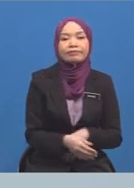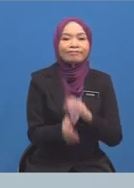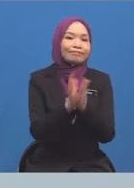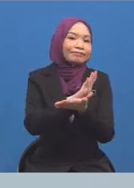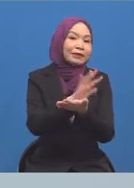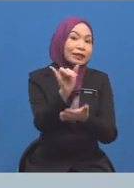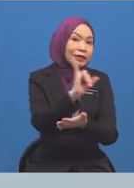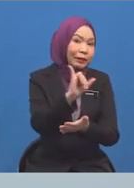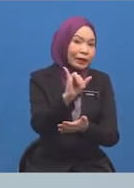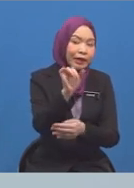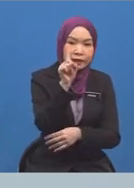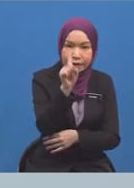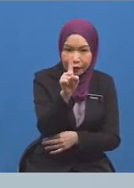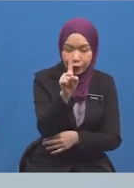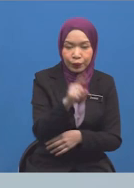satu